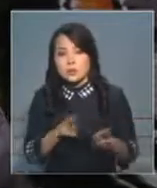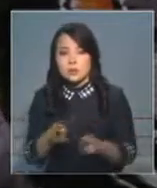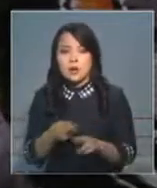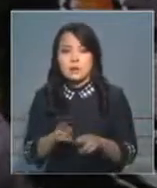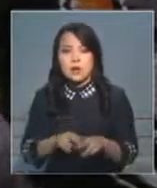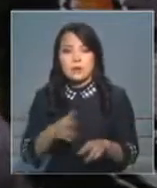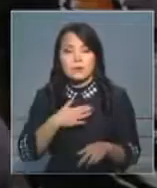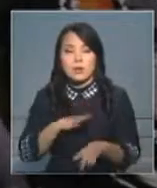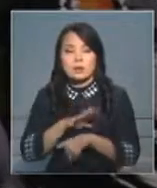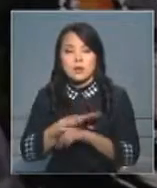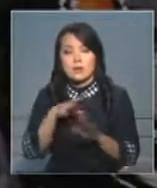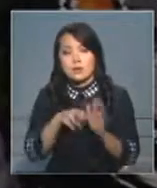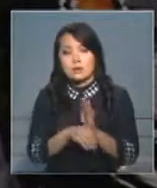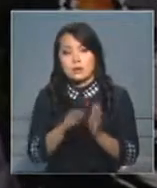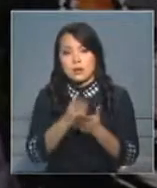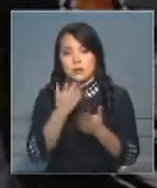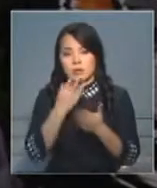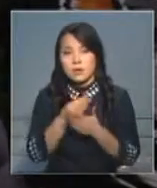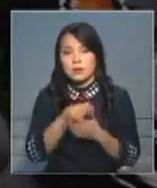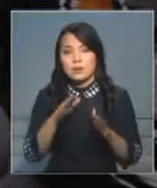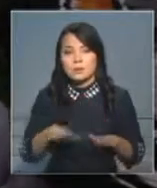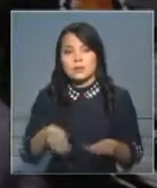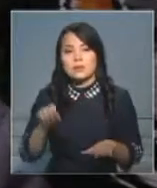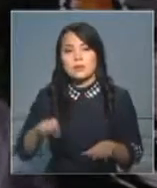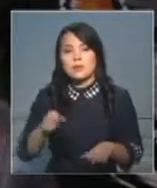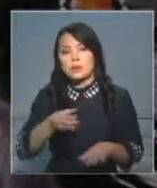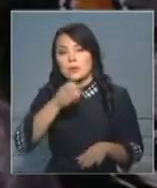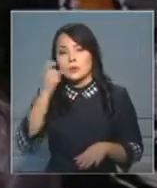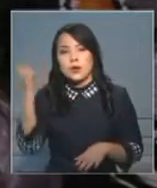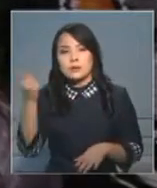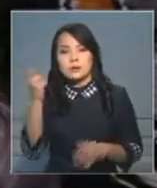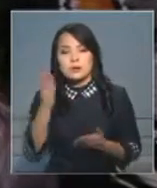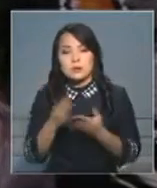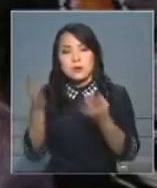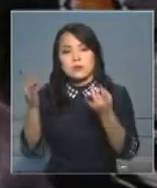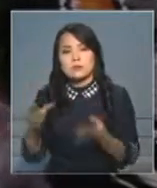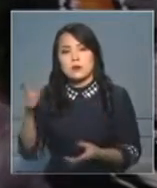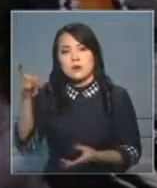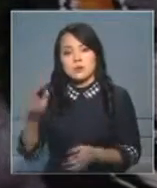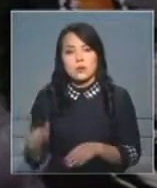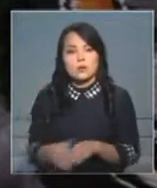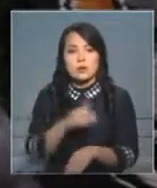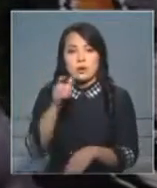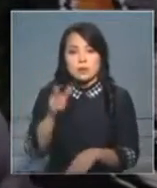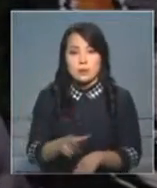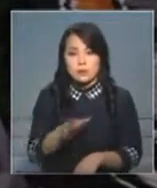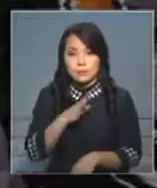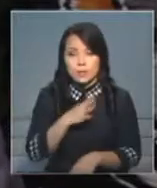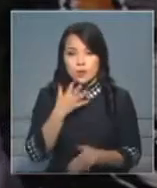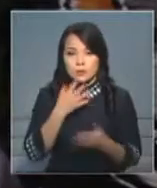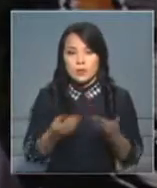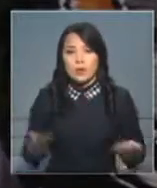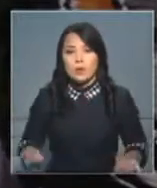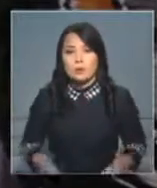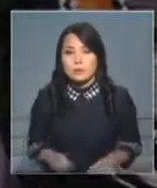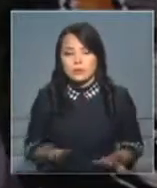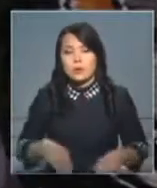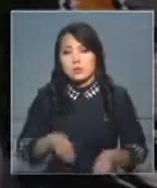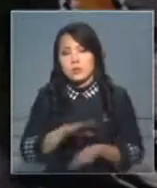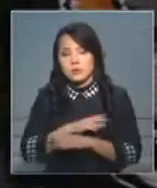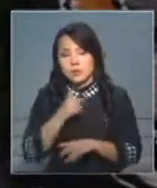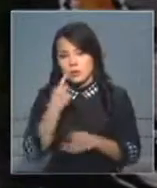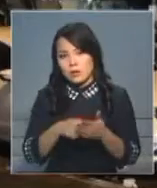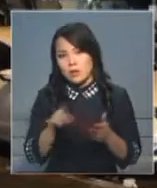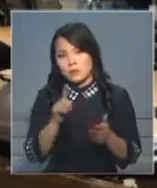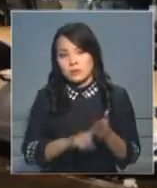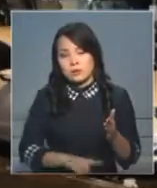менің танысым бар. Ол осы сырахананың қожайыны. Өте қарапайым, мейірімді жан еді. Оның бұл өмірден өткеніне әлі де